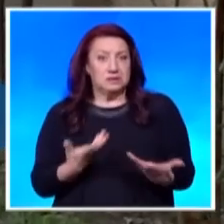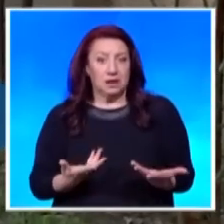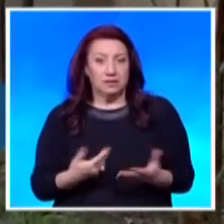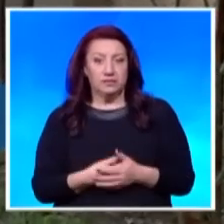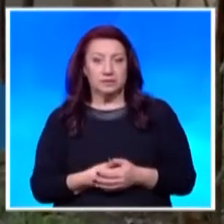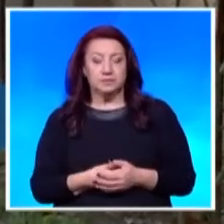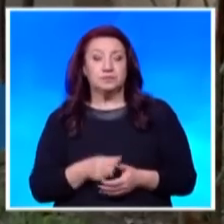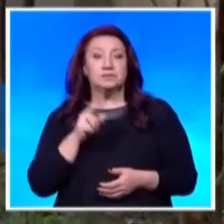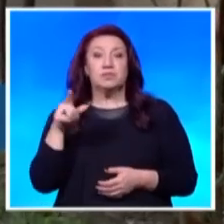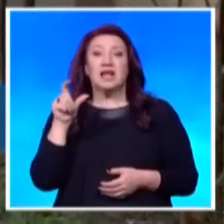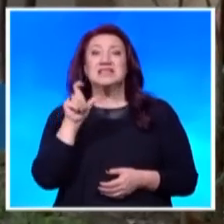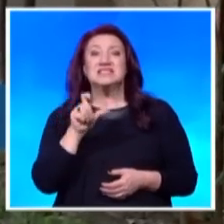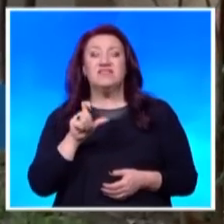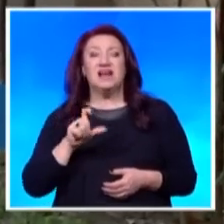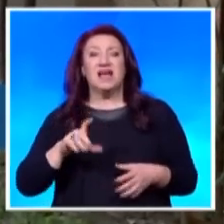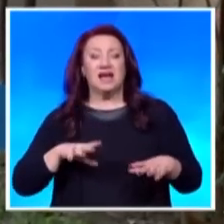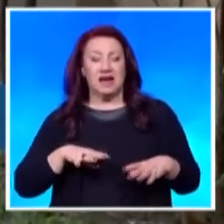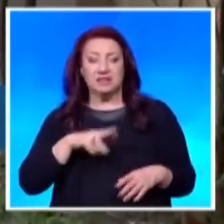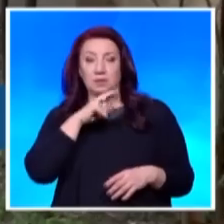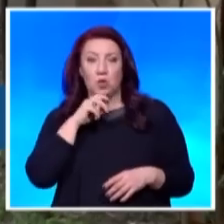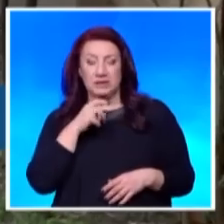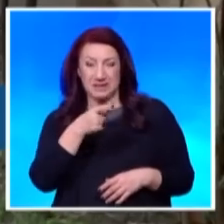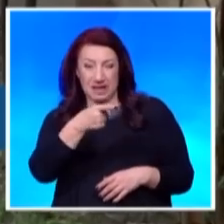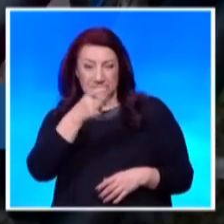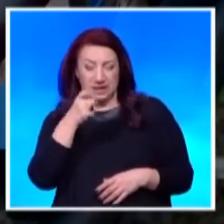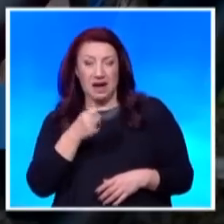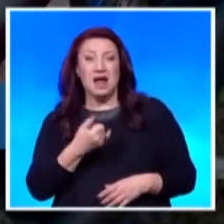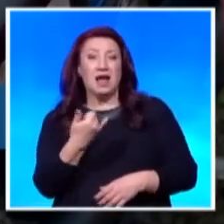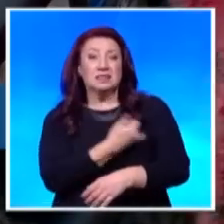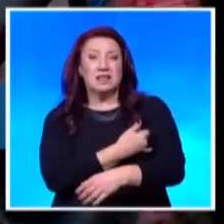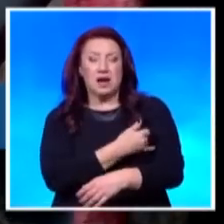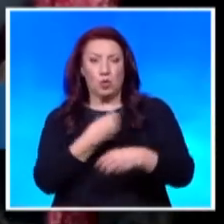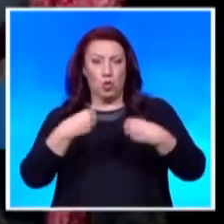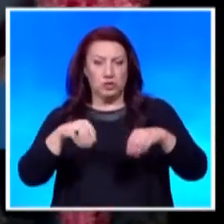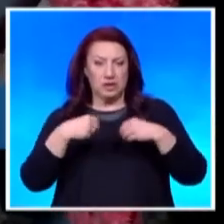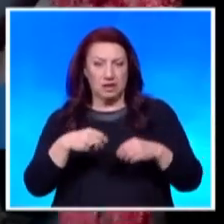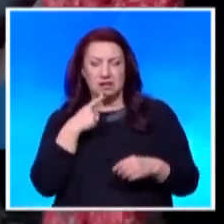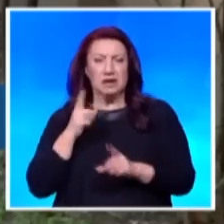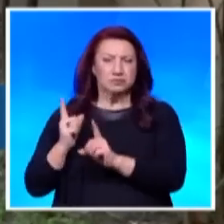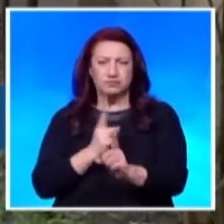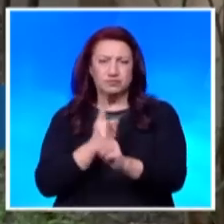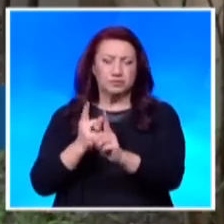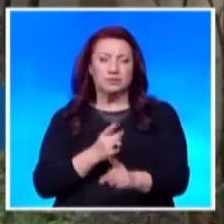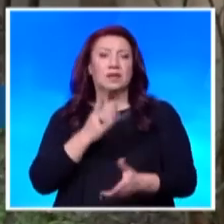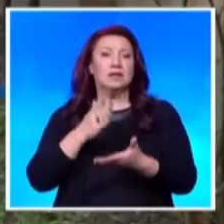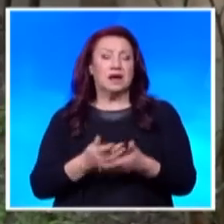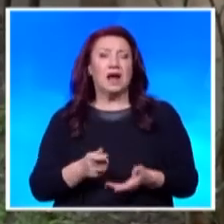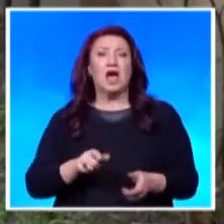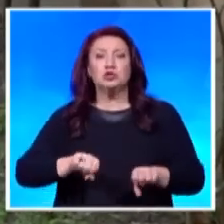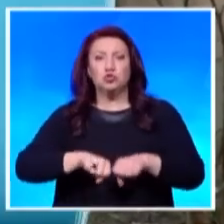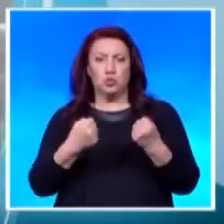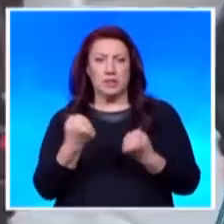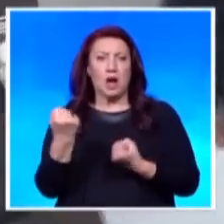Свиленград. Полицията стреля по наркодилър в опит да го спре след гонка, завършила с счупена патрулка и пострадал полицай.